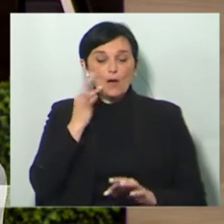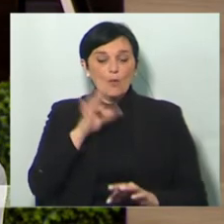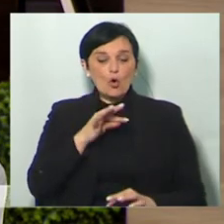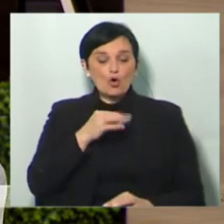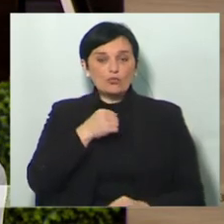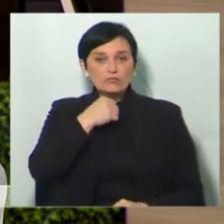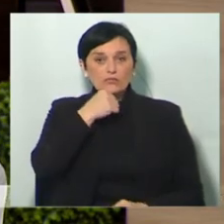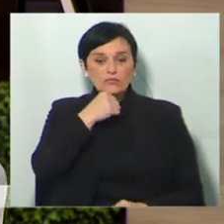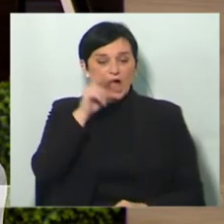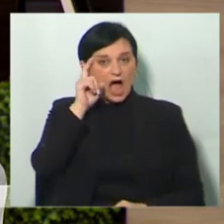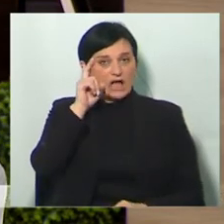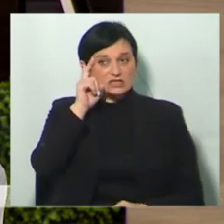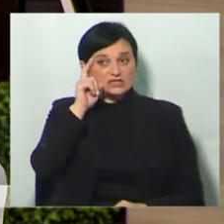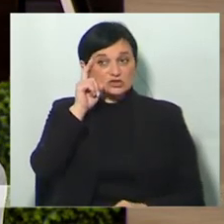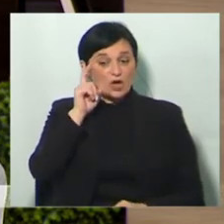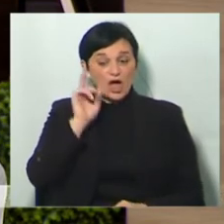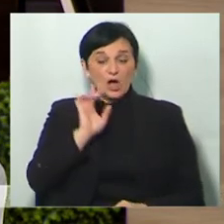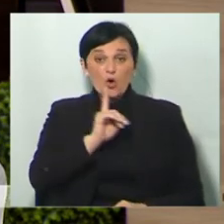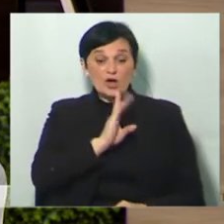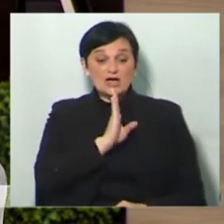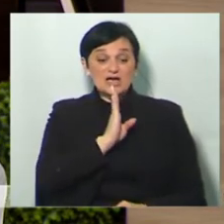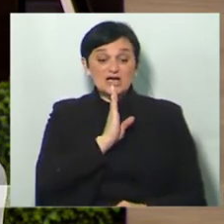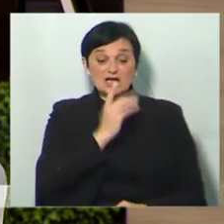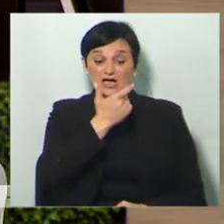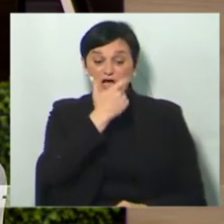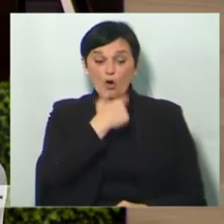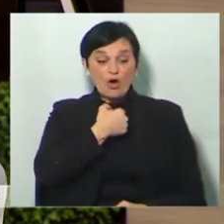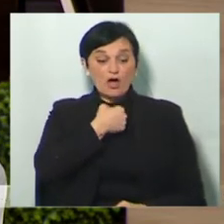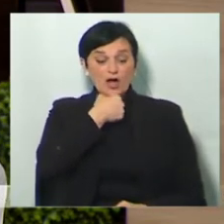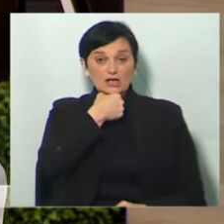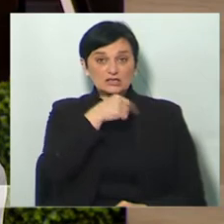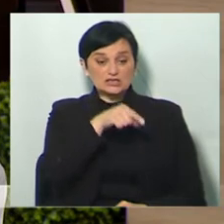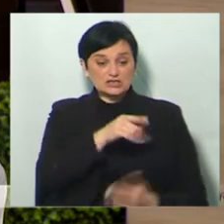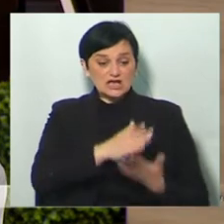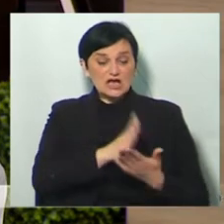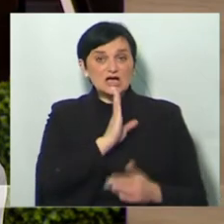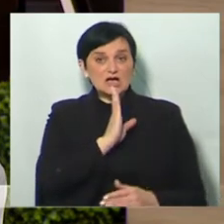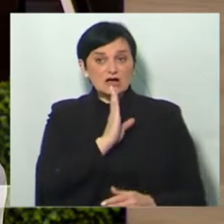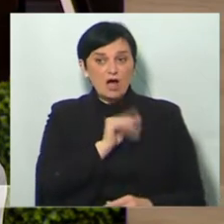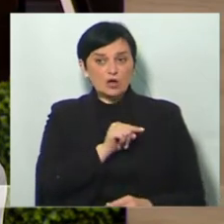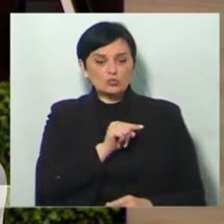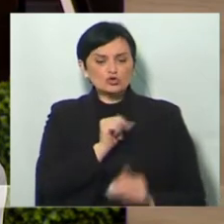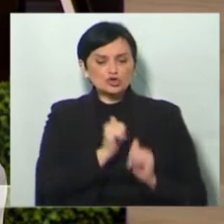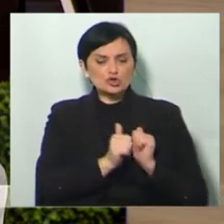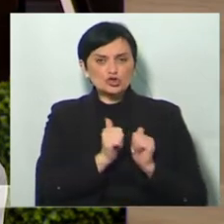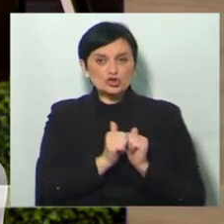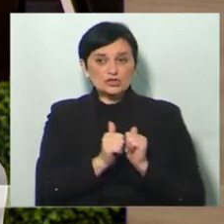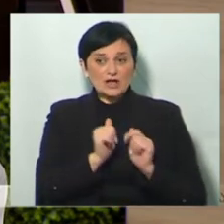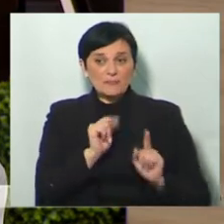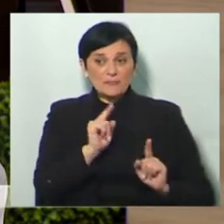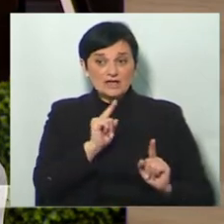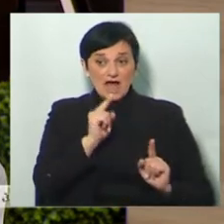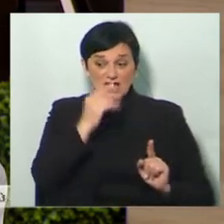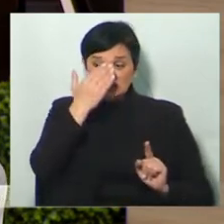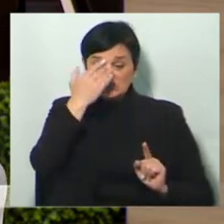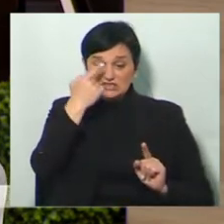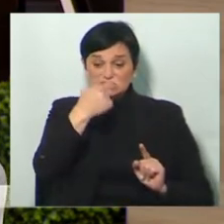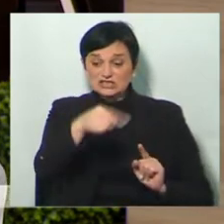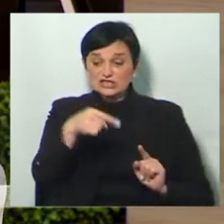მაგრამ ასაკოვანი ქალბატონები, როდესაც არიან, ძალიან ხშირად ხოლმე რაც ხვისთვის